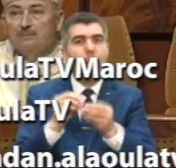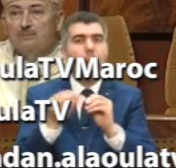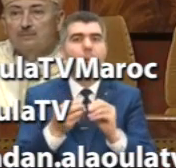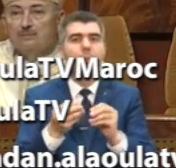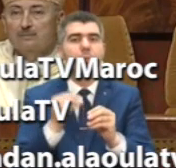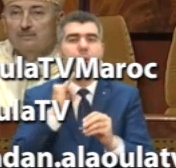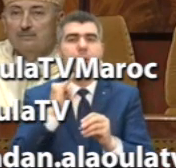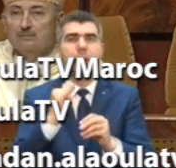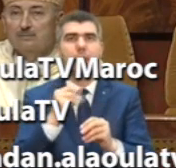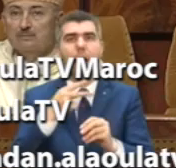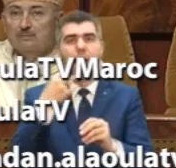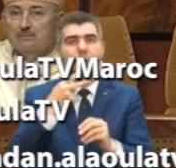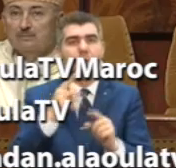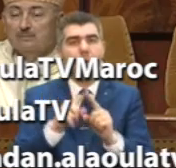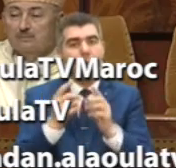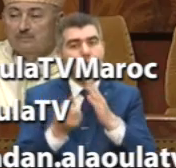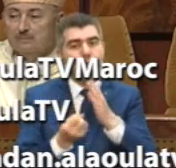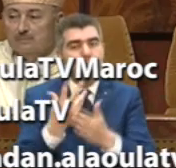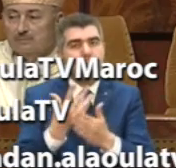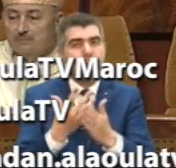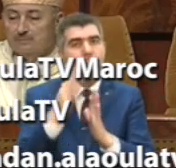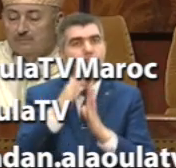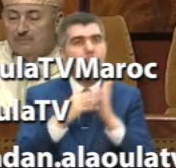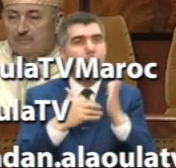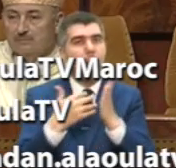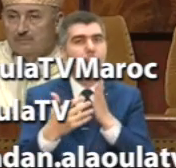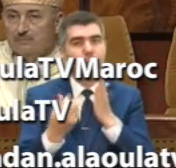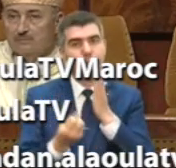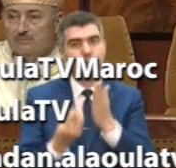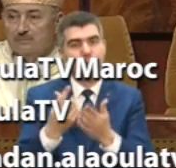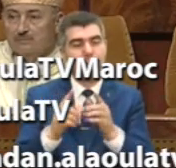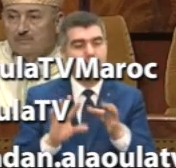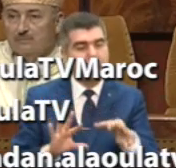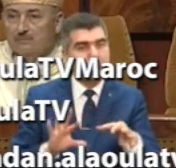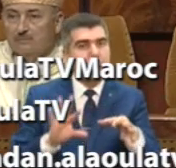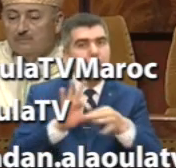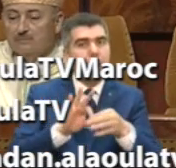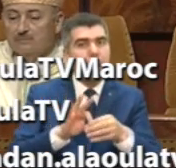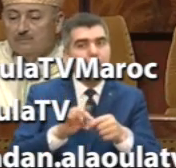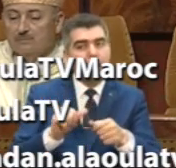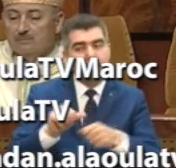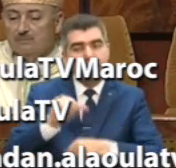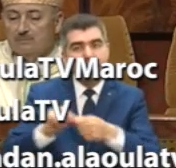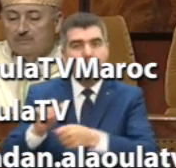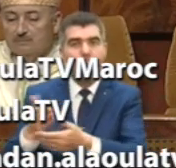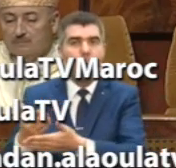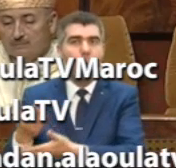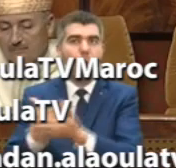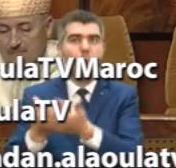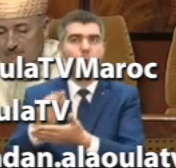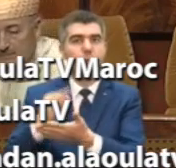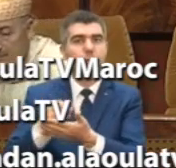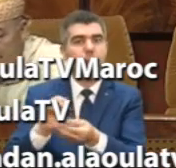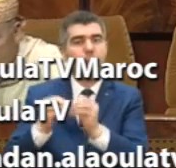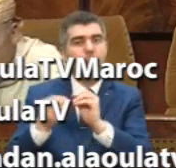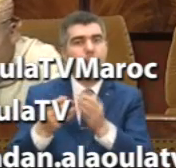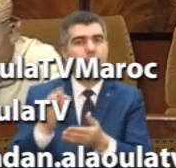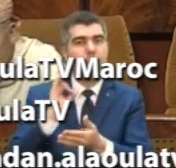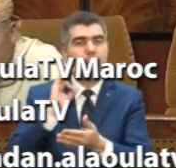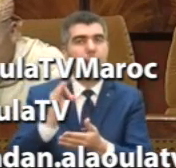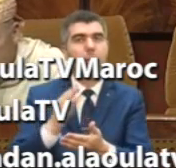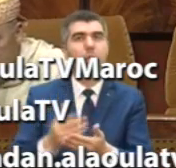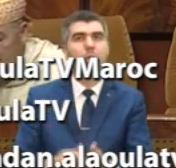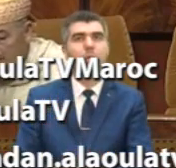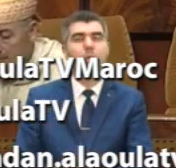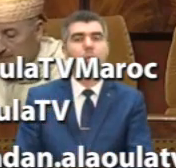لا بد من مقاربة جديدة، لا بد من إعادة النظر في الاتفاقيات في جميع المشاكل اللي كتحوم حول هذا الملف